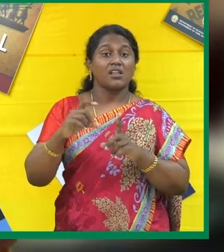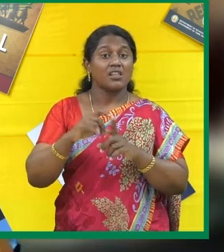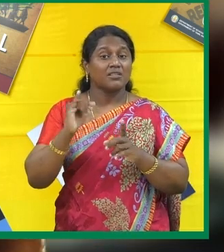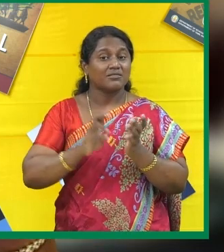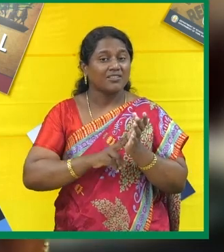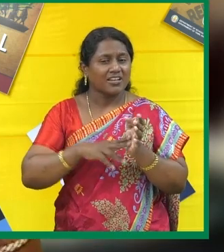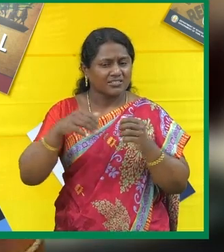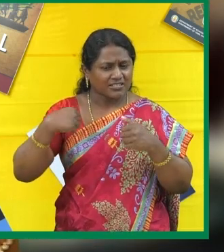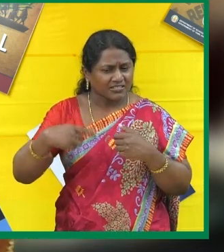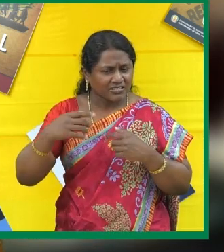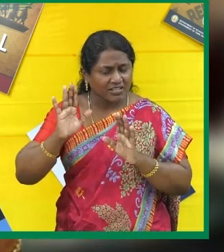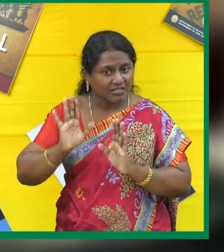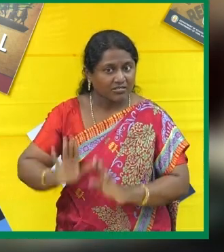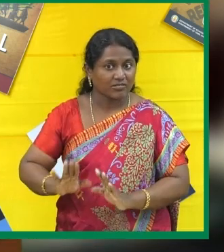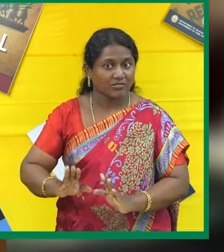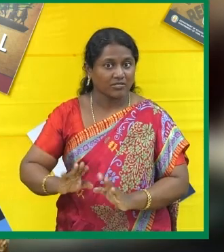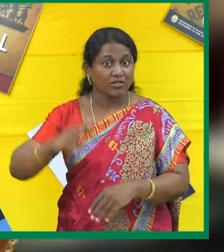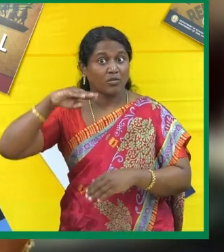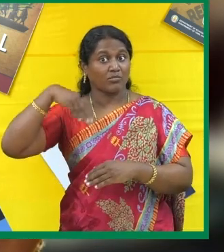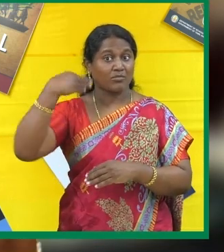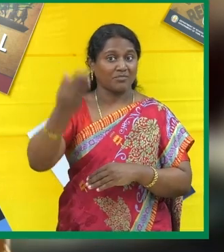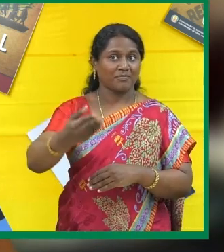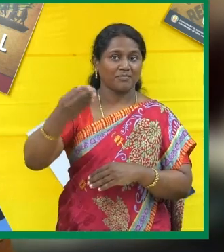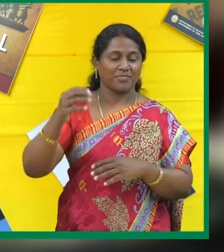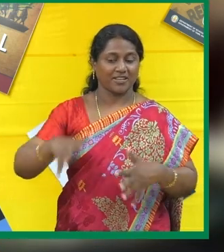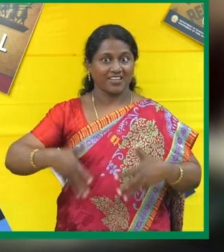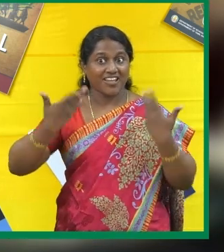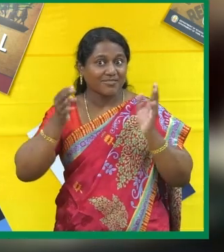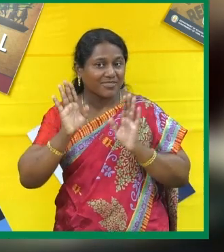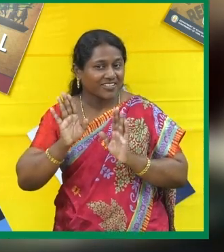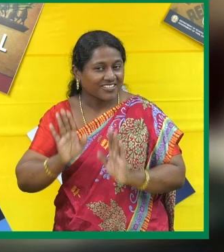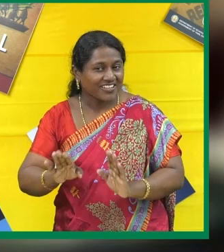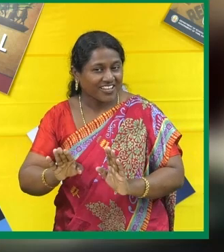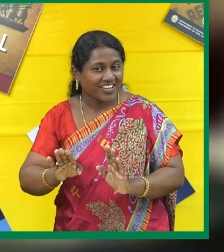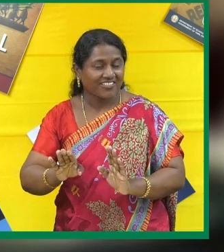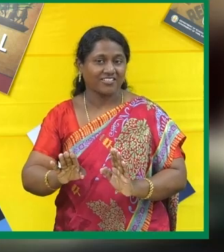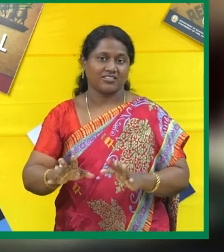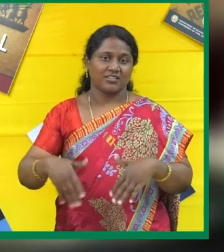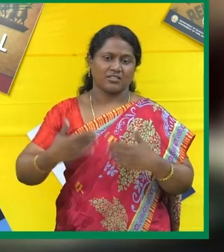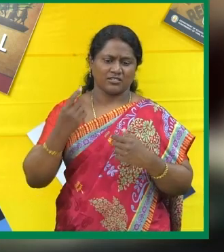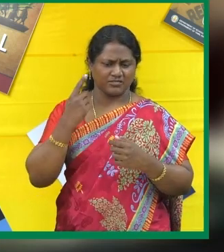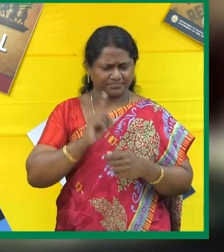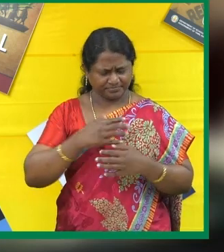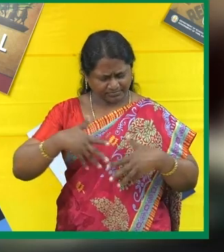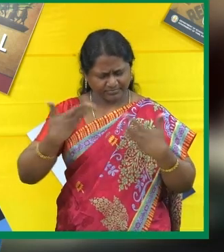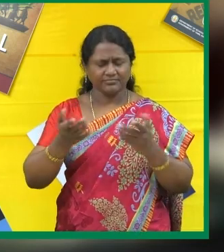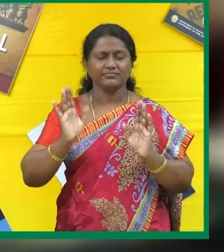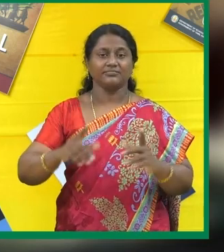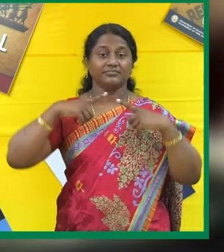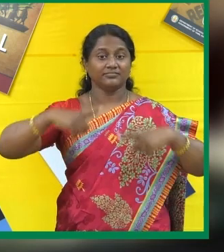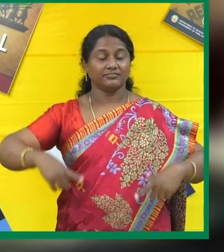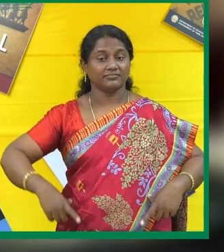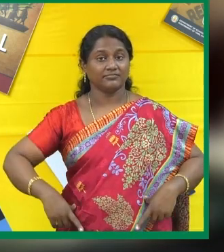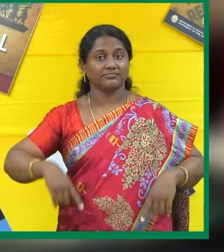in fear. அதிலேயே எப்படி பின்னாடி நின்றுட்டு இருக்கக்கூடாது, பிடிச்சிட்டு பயந்துட்டு. Move on. Carry on. Happily. Face your life happily with